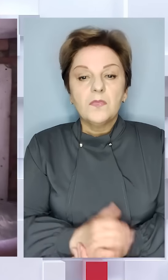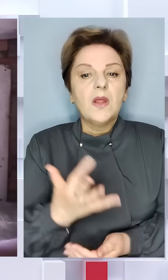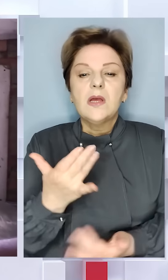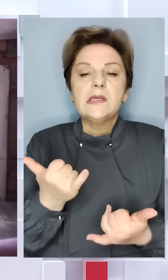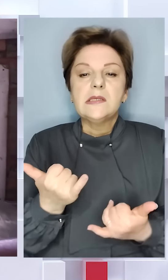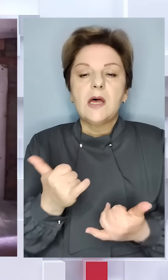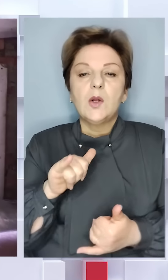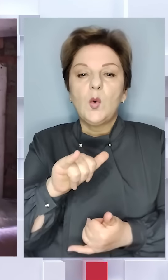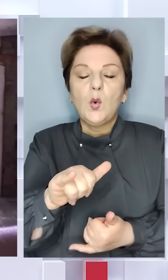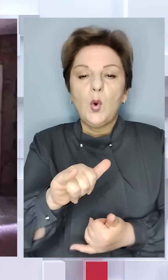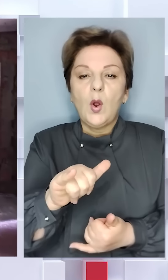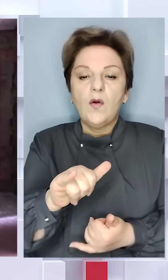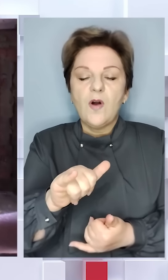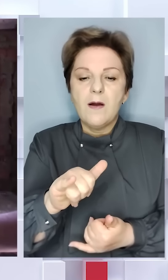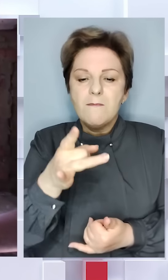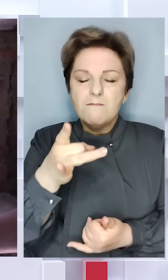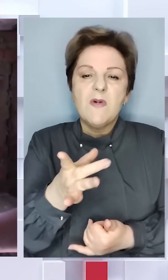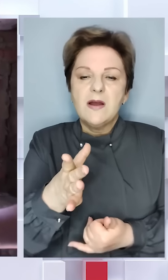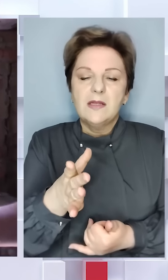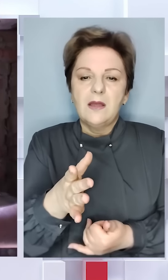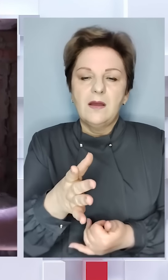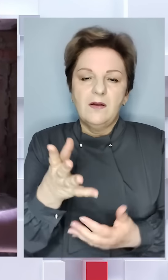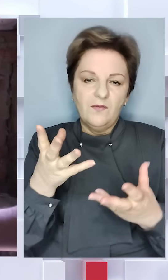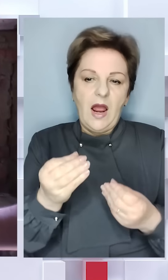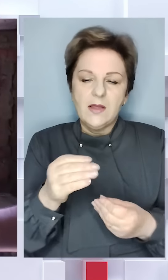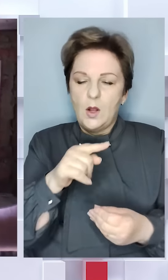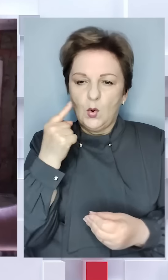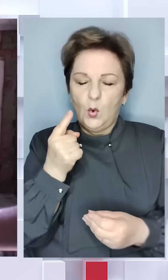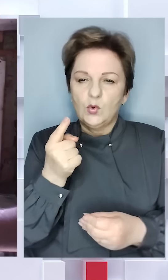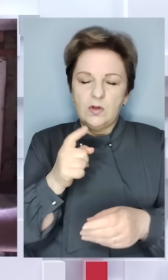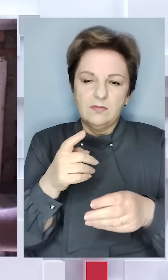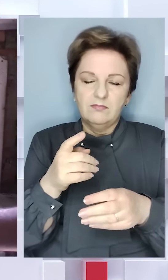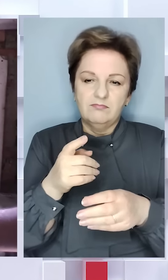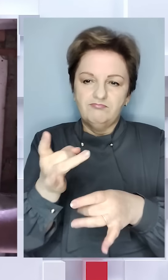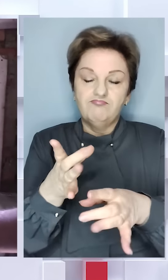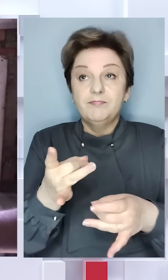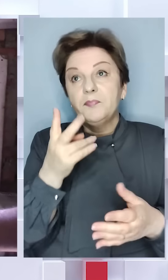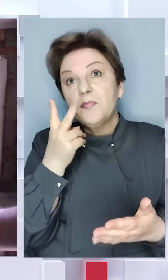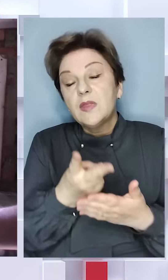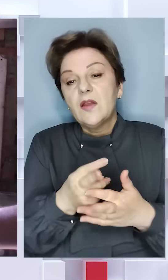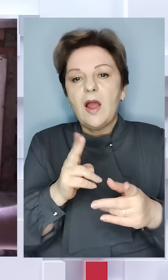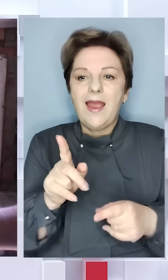Скільки зараз у вас мін в день по русні вилітає? Ну,